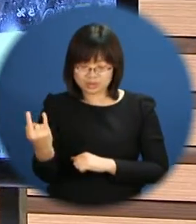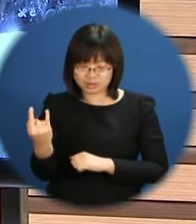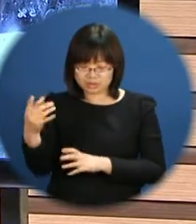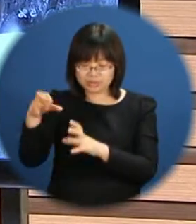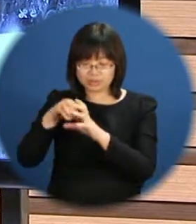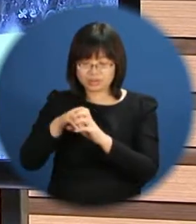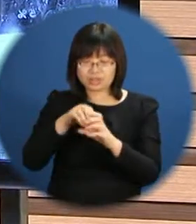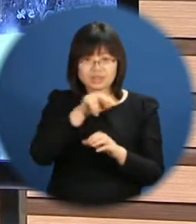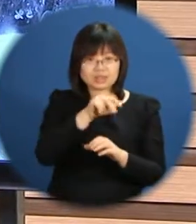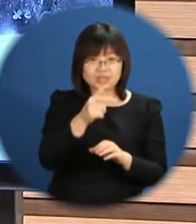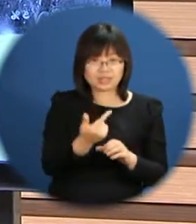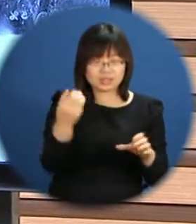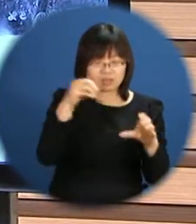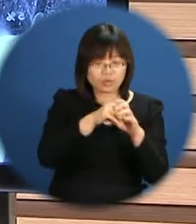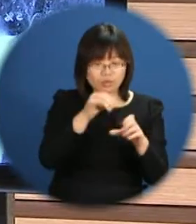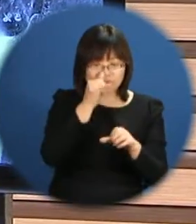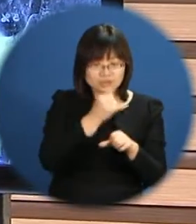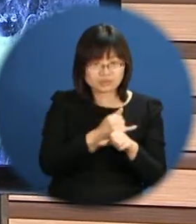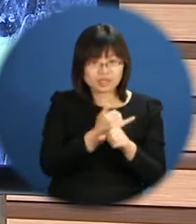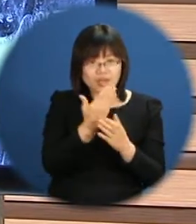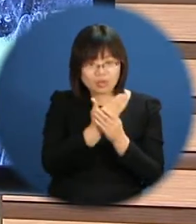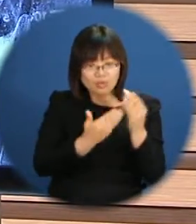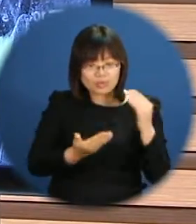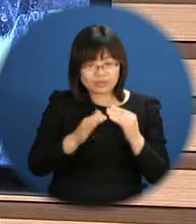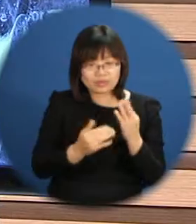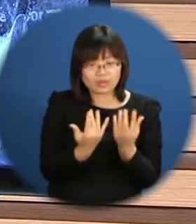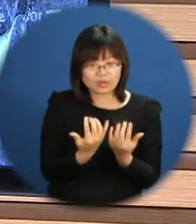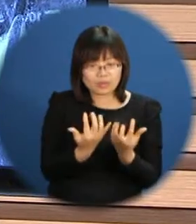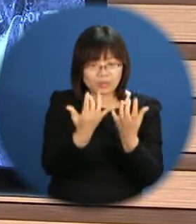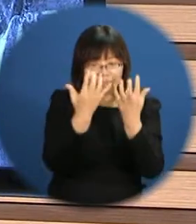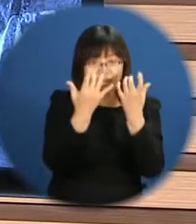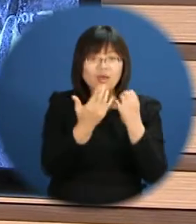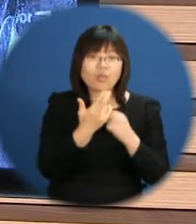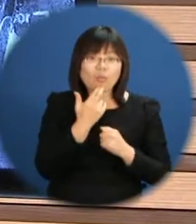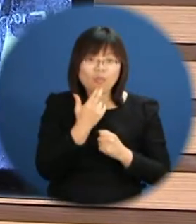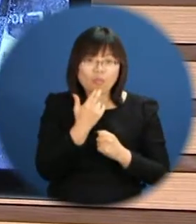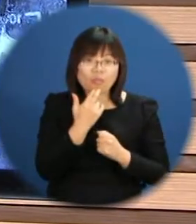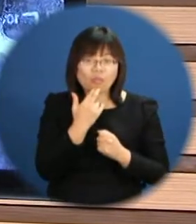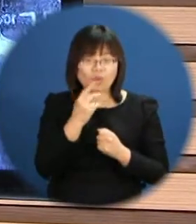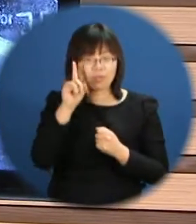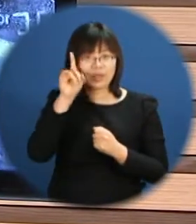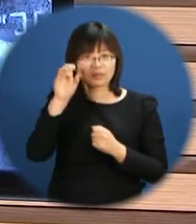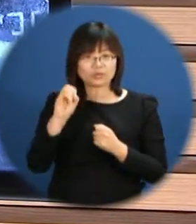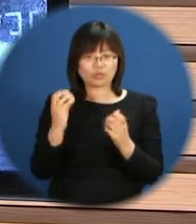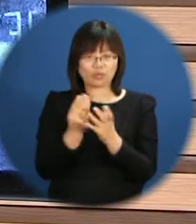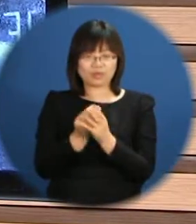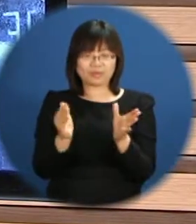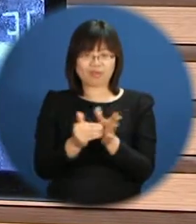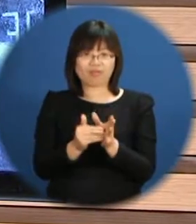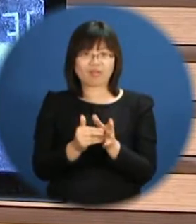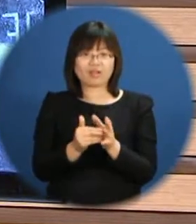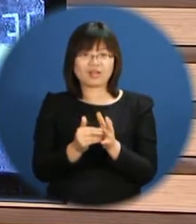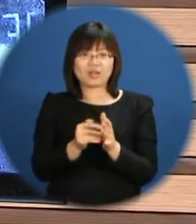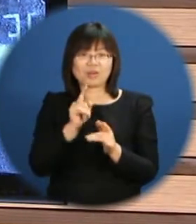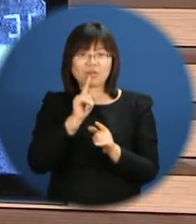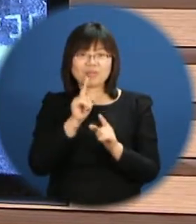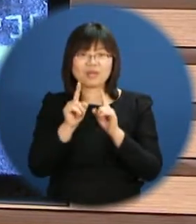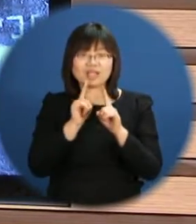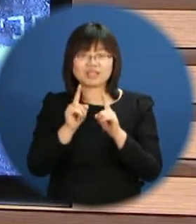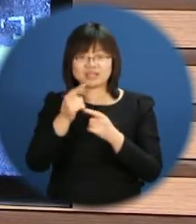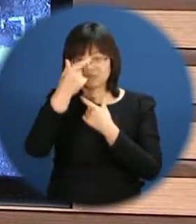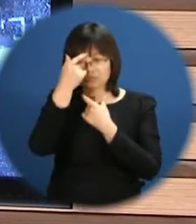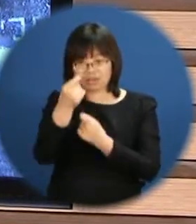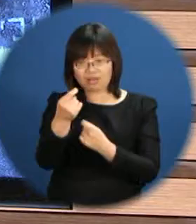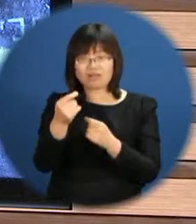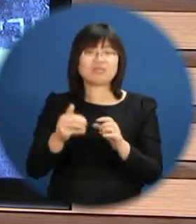될까요 녹는데 거품은 않나 로 아주 엄격합니다 말이 정말 딱